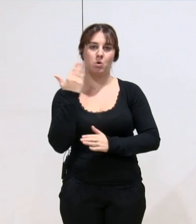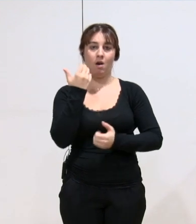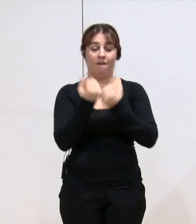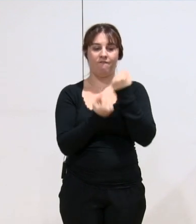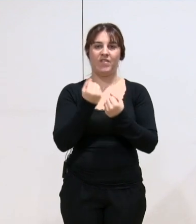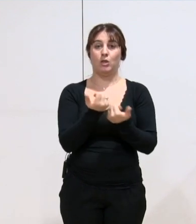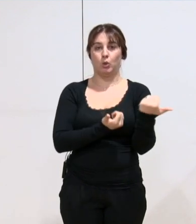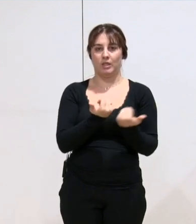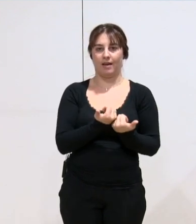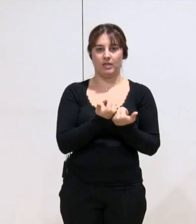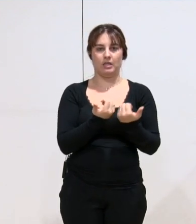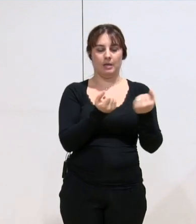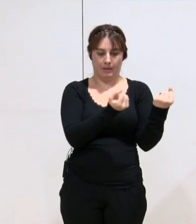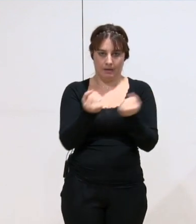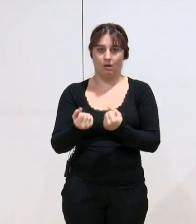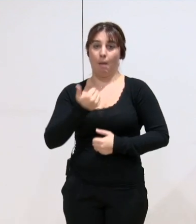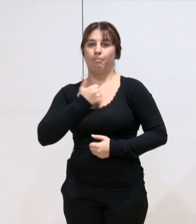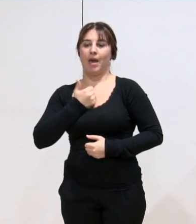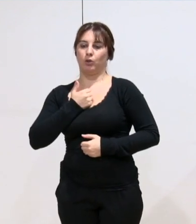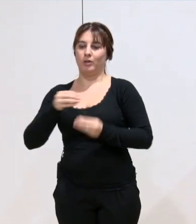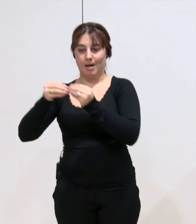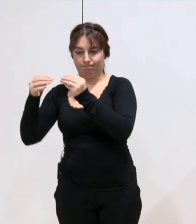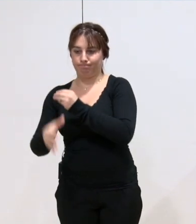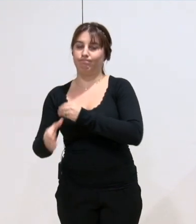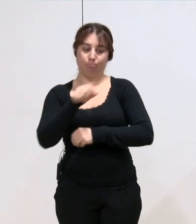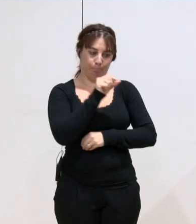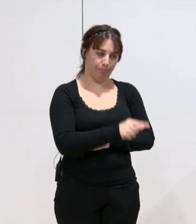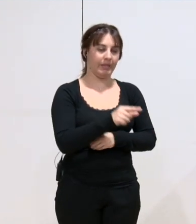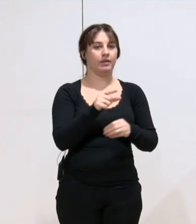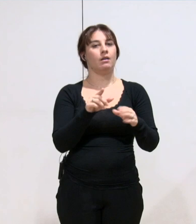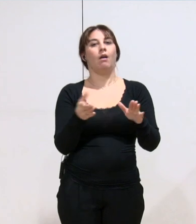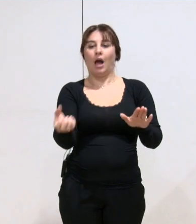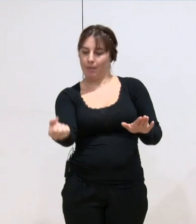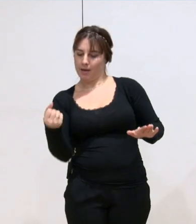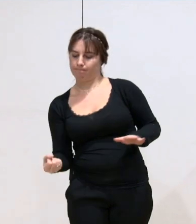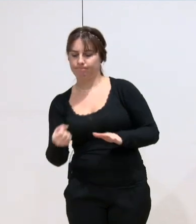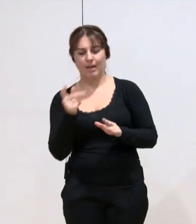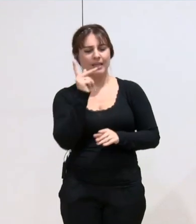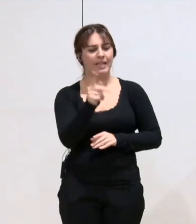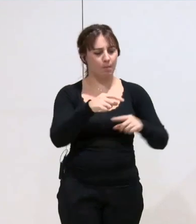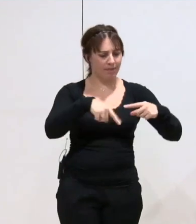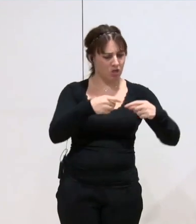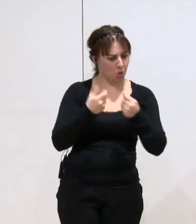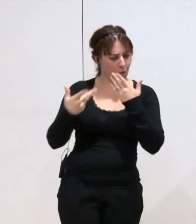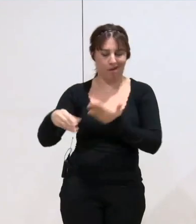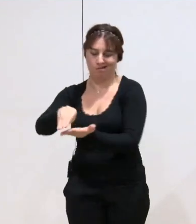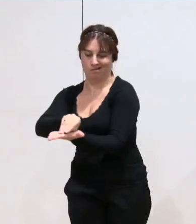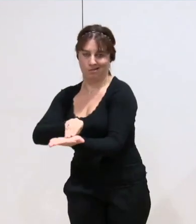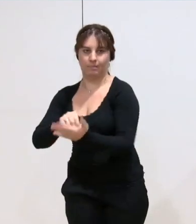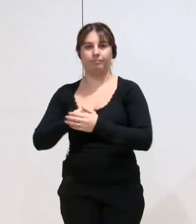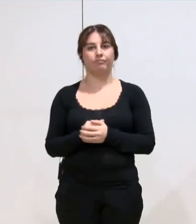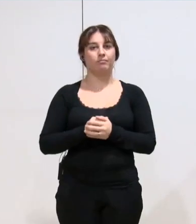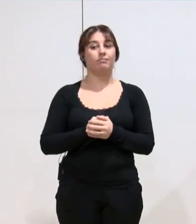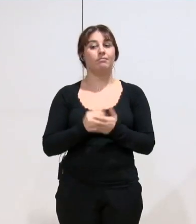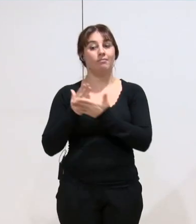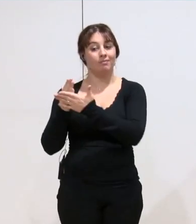penser à bien les utiliser, non la voiture personnelle, de bien remplir les carnets de bord et le kilométrage effectué. Aller vers l'autopartage, donc ça